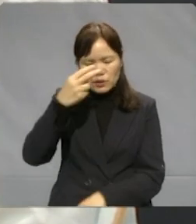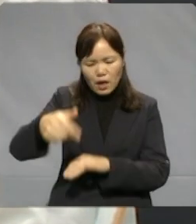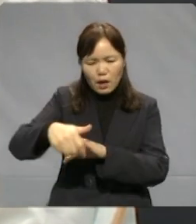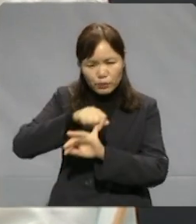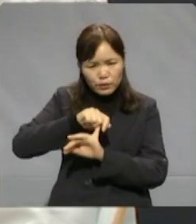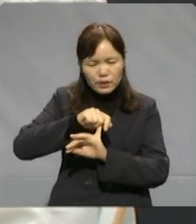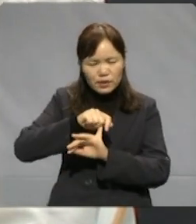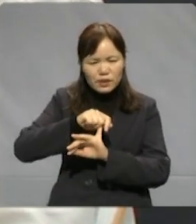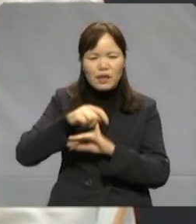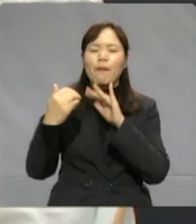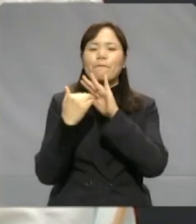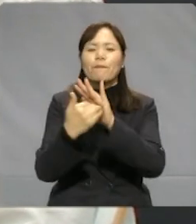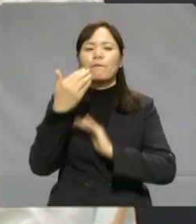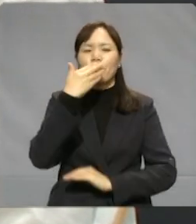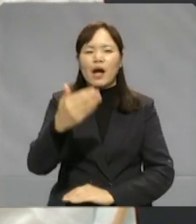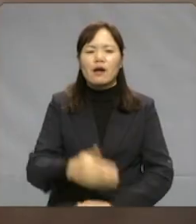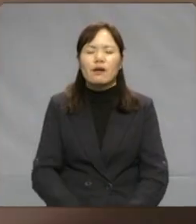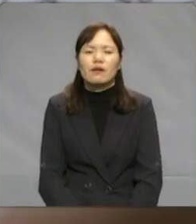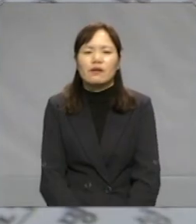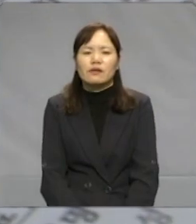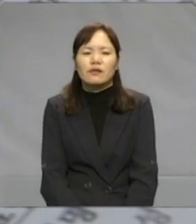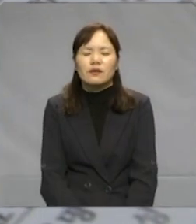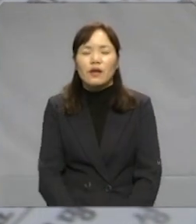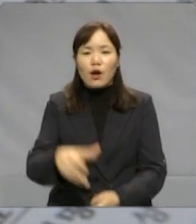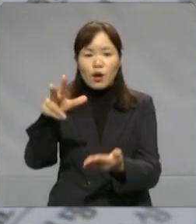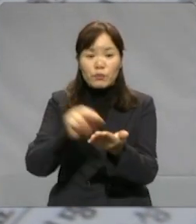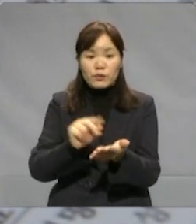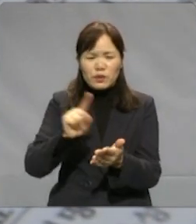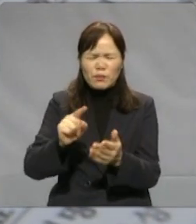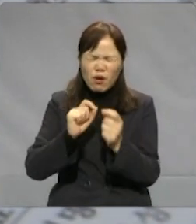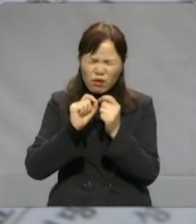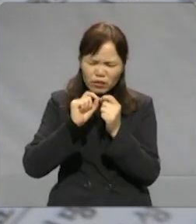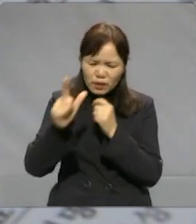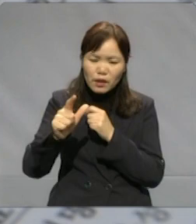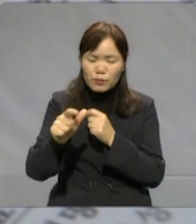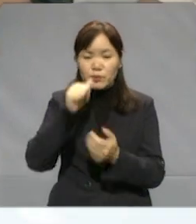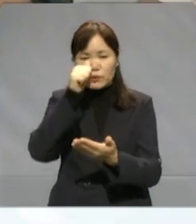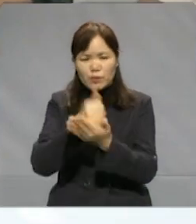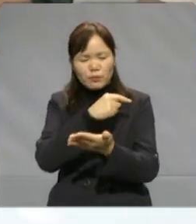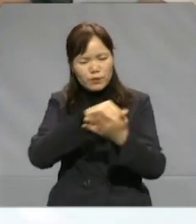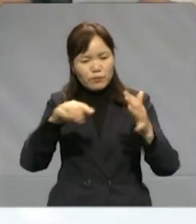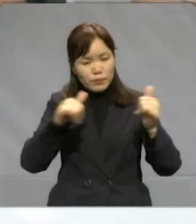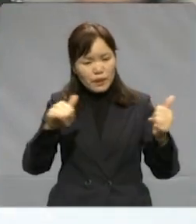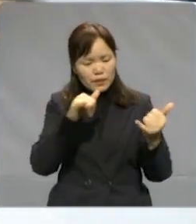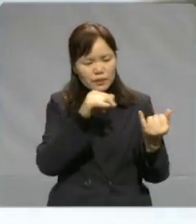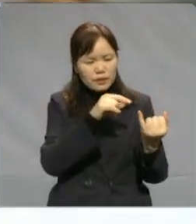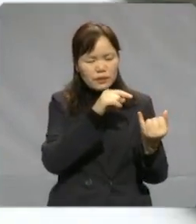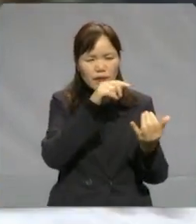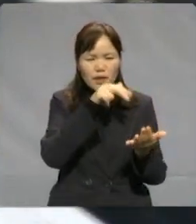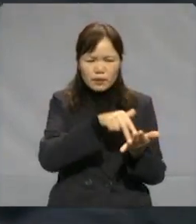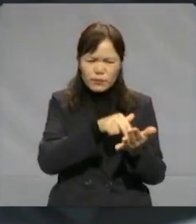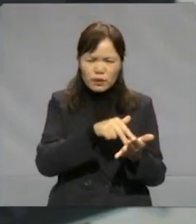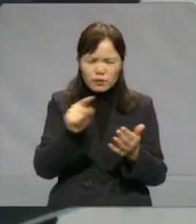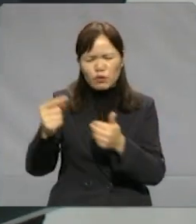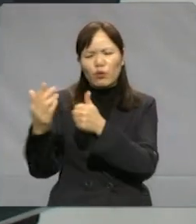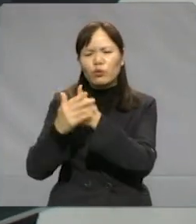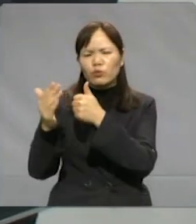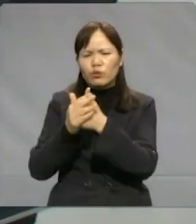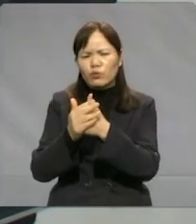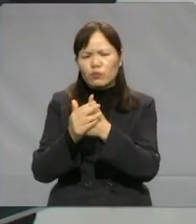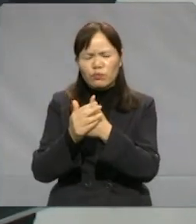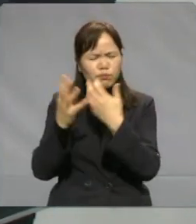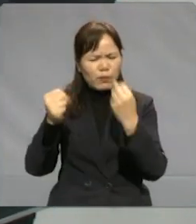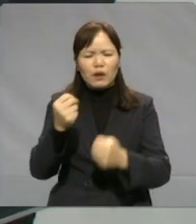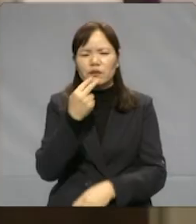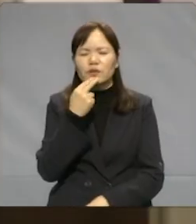진행되는 걸 막을 수 있었습니다. 문제는 상당수의 범죄 피해자에겐 이런 도움의 기회가 흔치 않다는